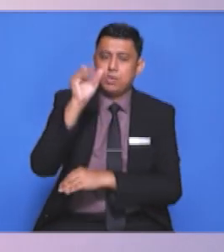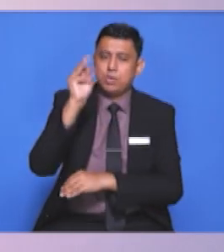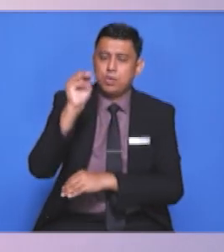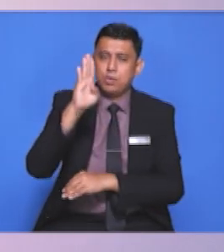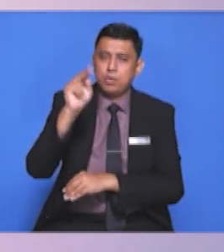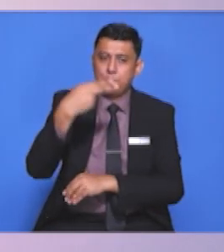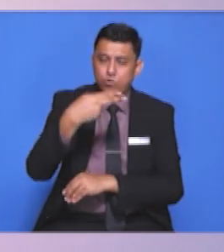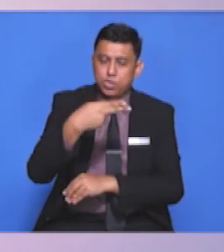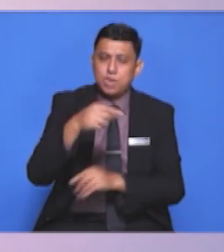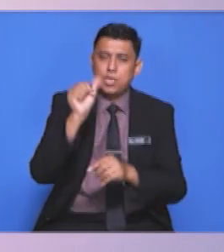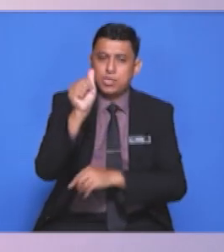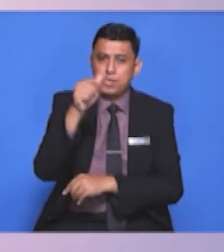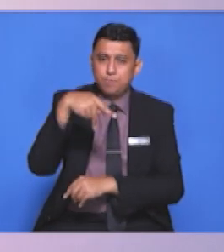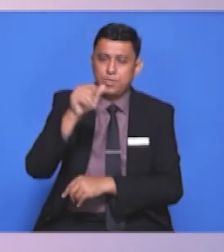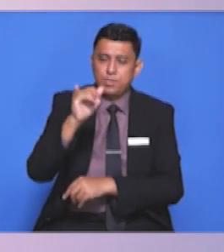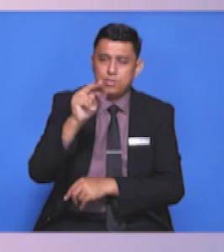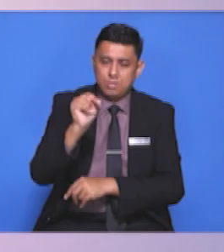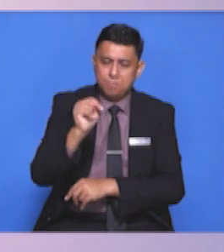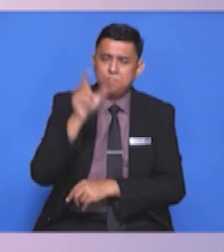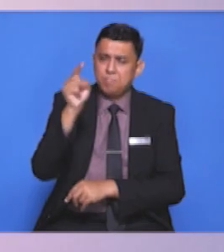sebagai satu perkataan